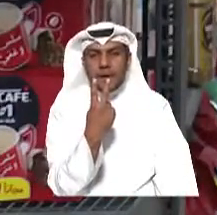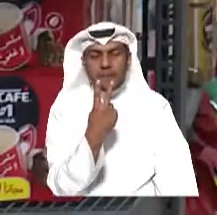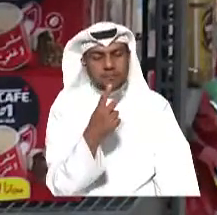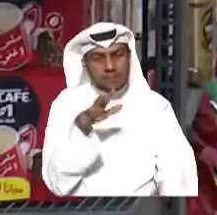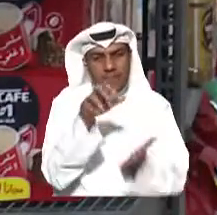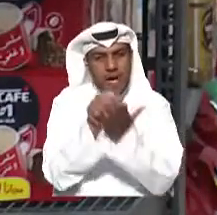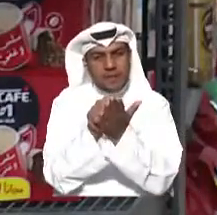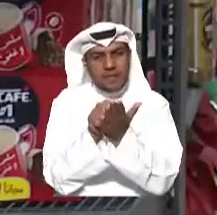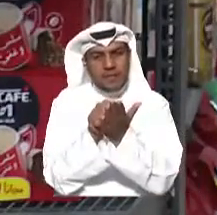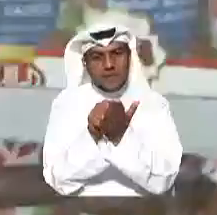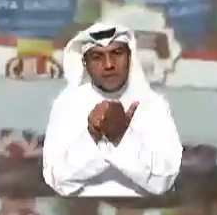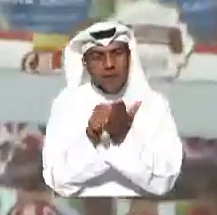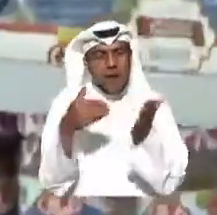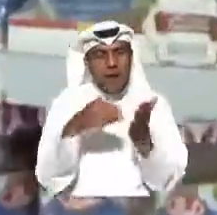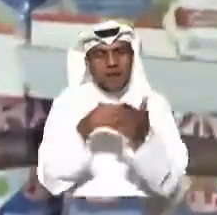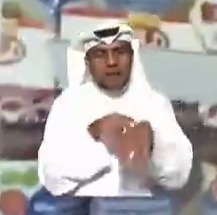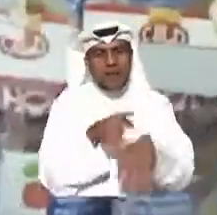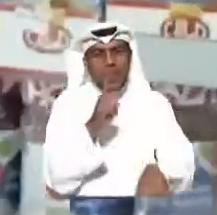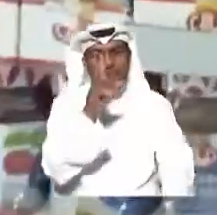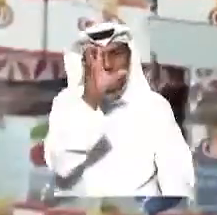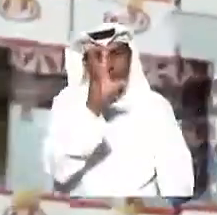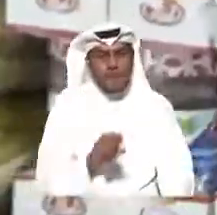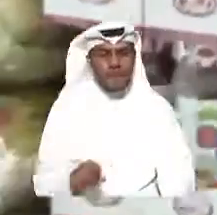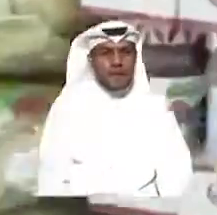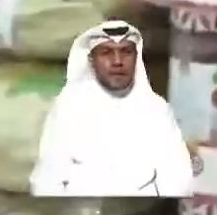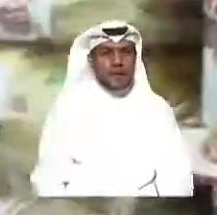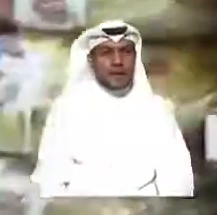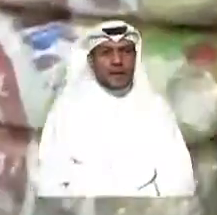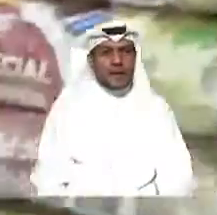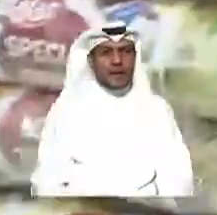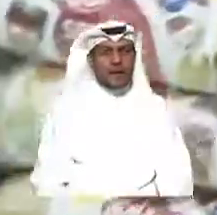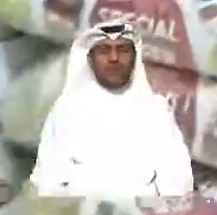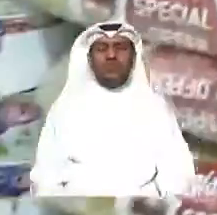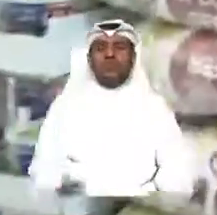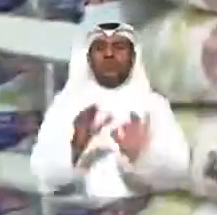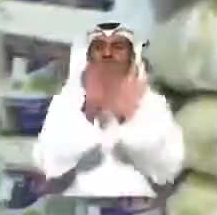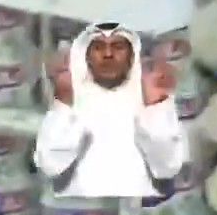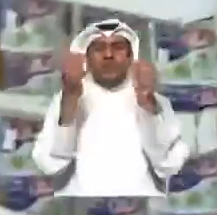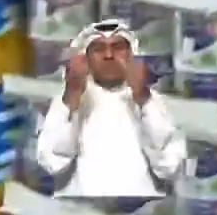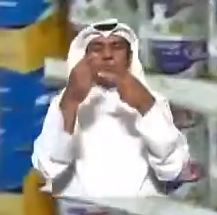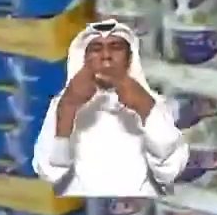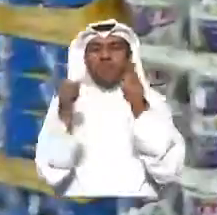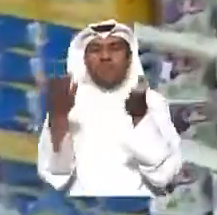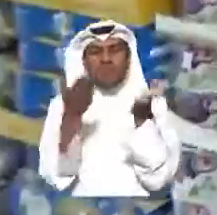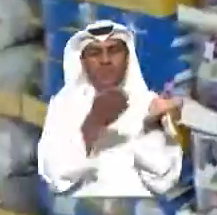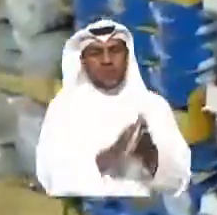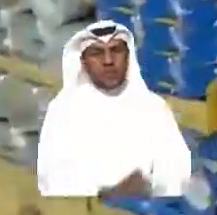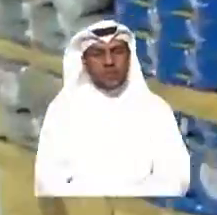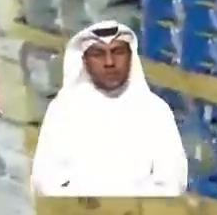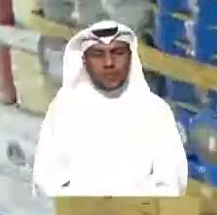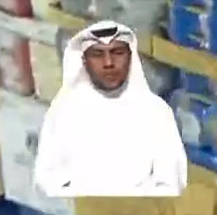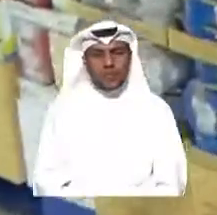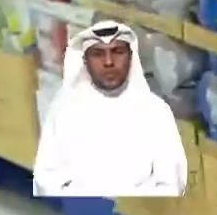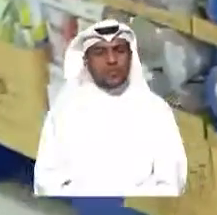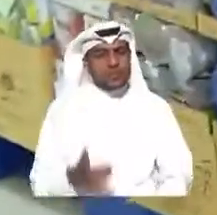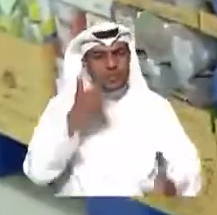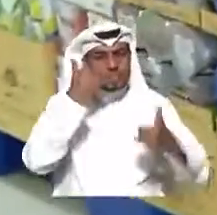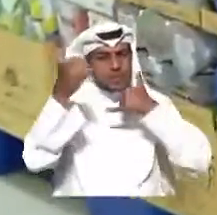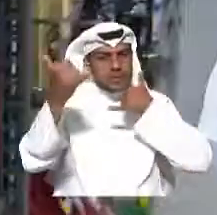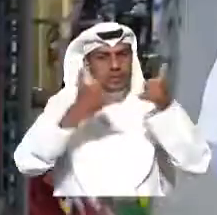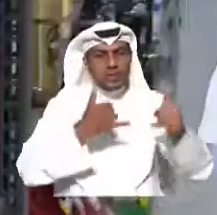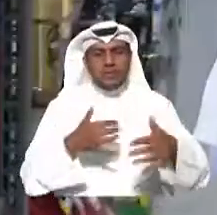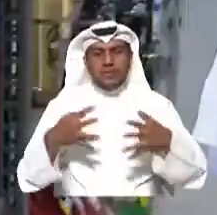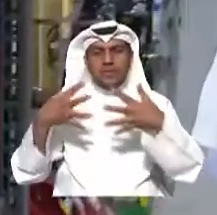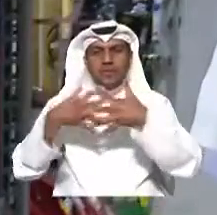الباركود إلى 12 بالليل. الإمدادات متوفرة، الشركات الموردة اتصالاتنا معها وتنسيقنا